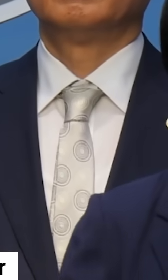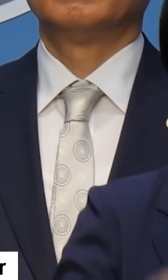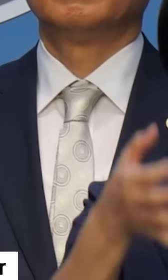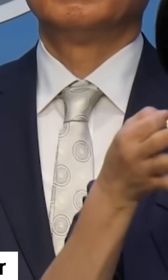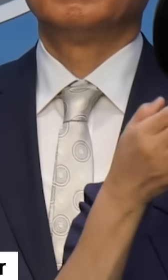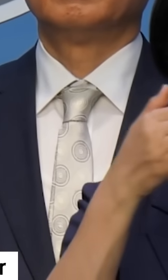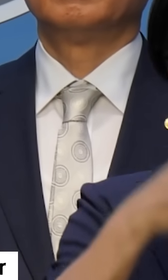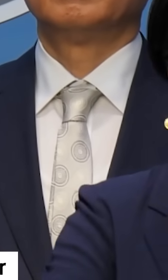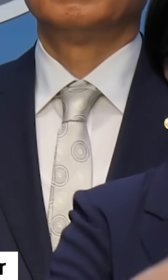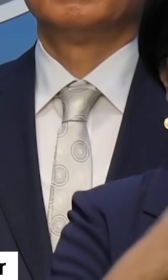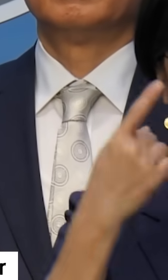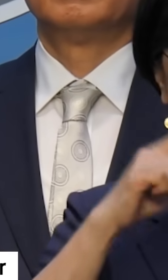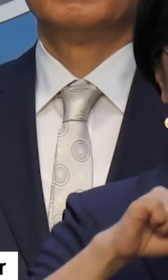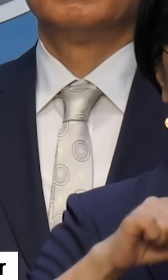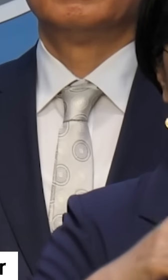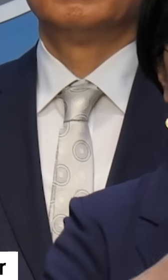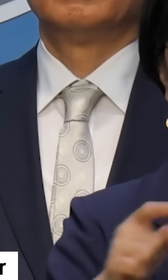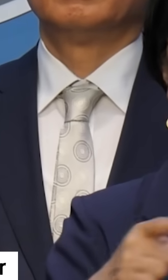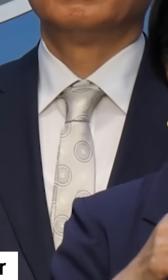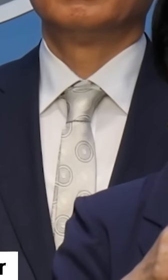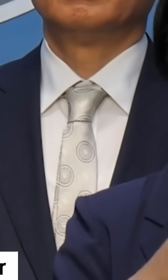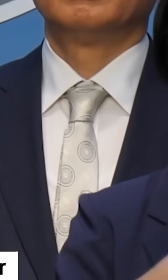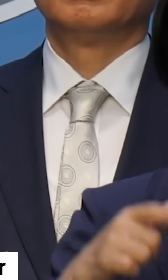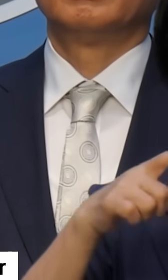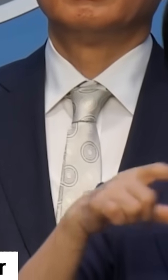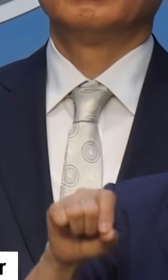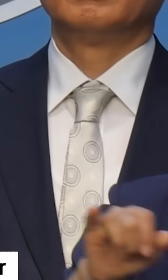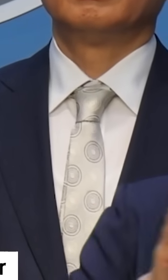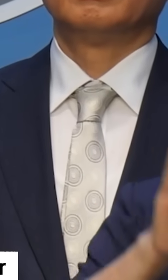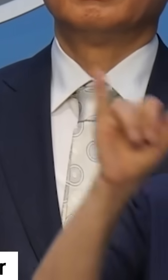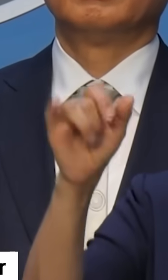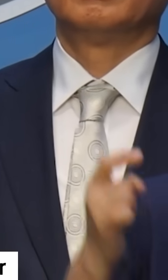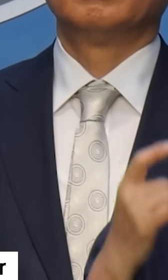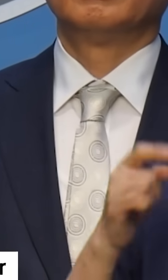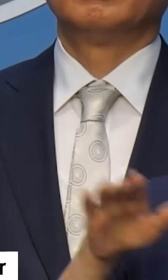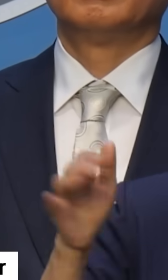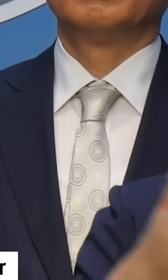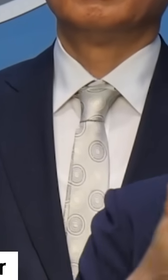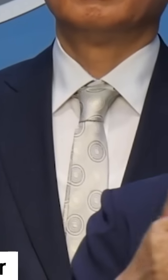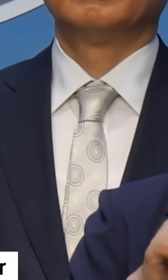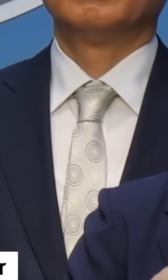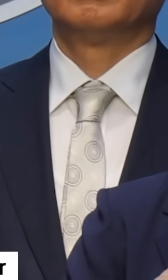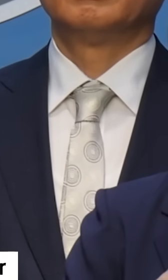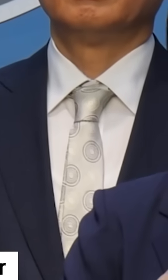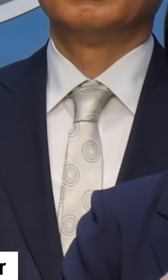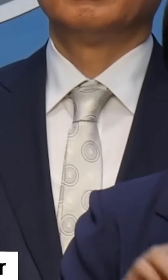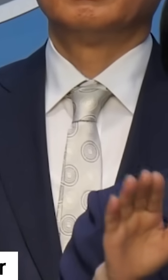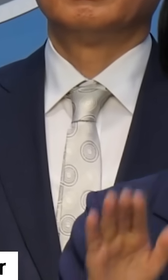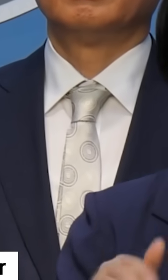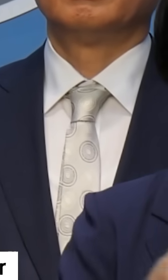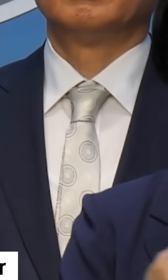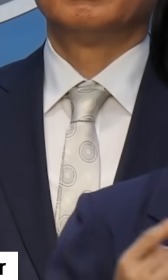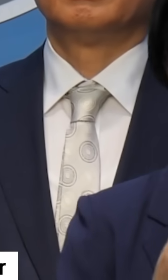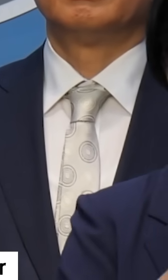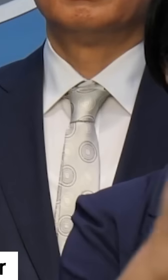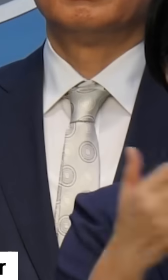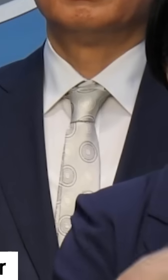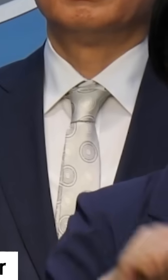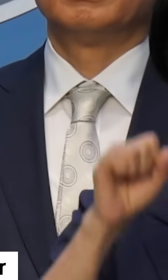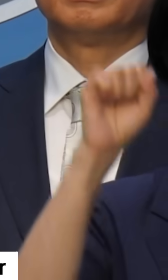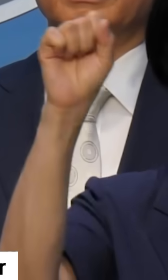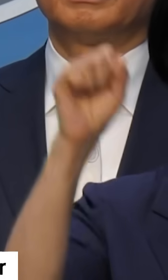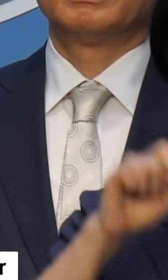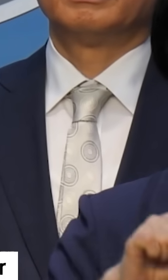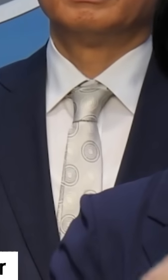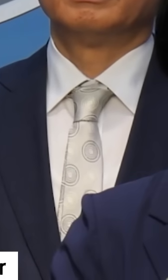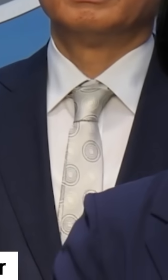위해 항해석 방문을 강행하면서 그 이면에서 일본으로 해외여행을 가며 국부를 유출하다가 오늘은 또 촛불을 들며 규탄하는